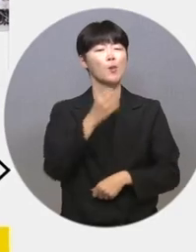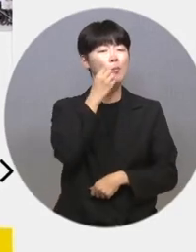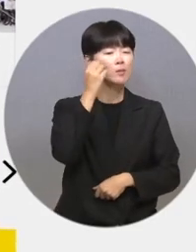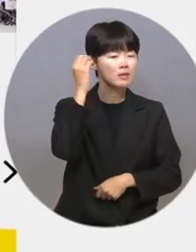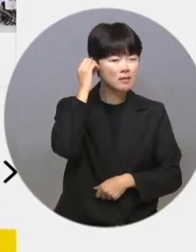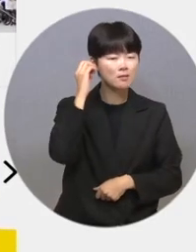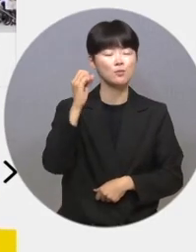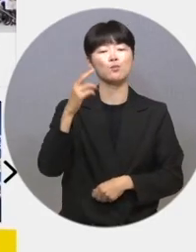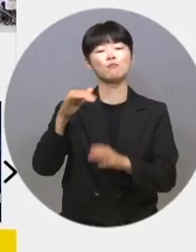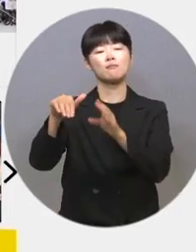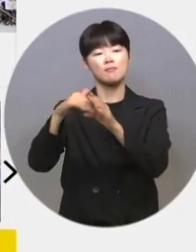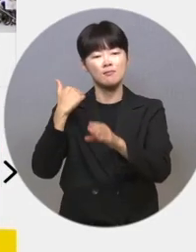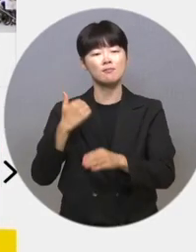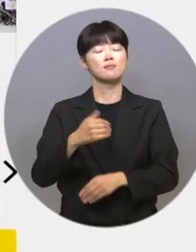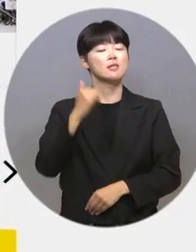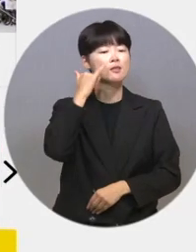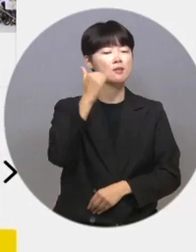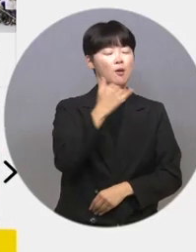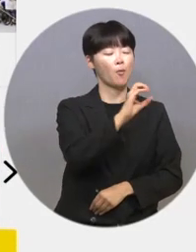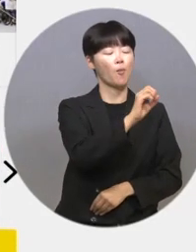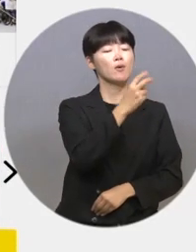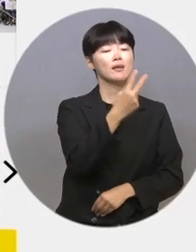홈페이지 또는 전자우편,